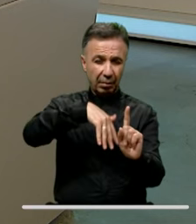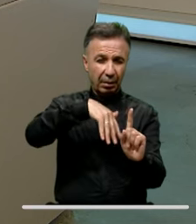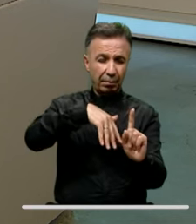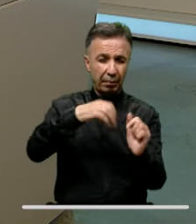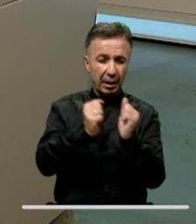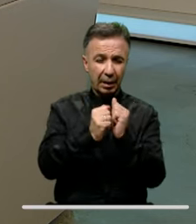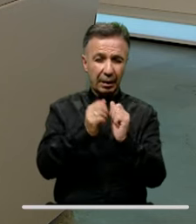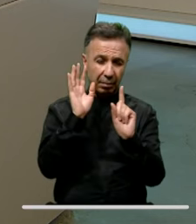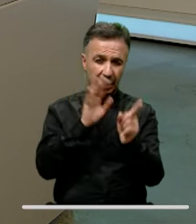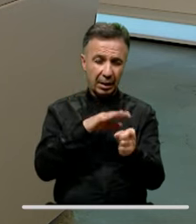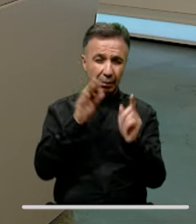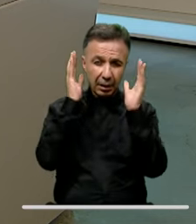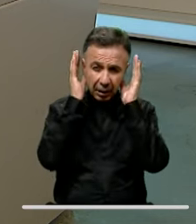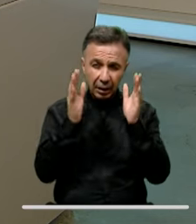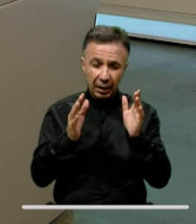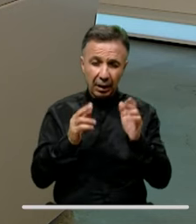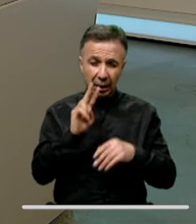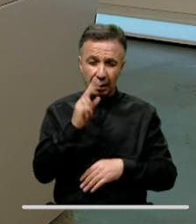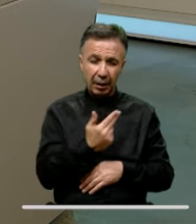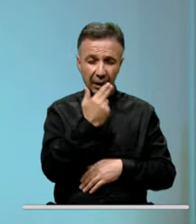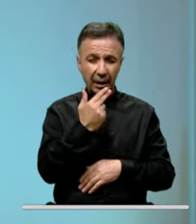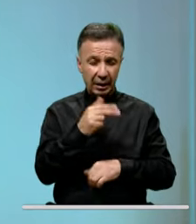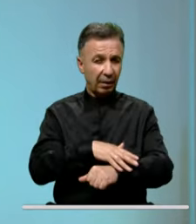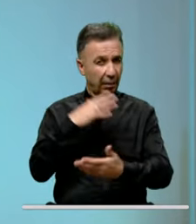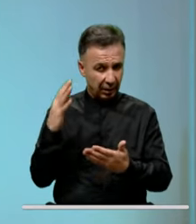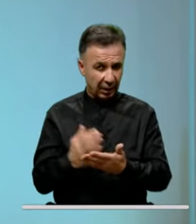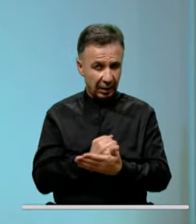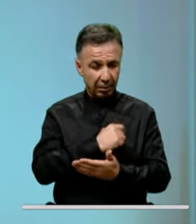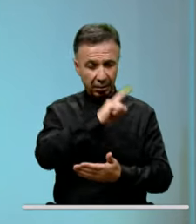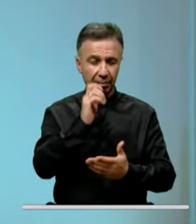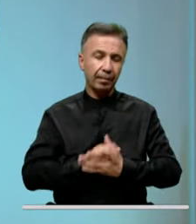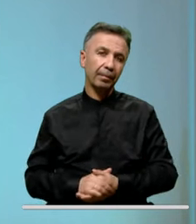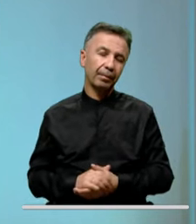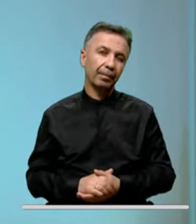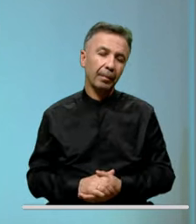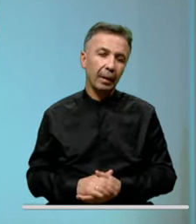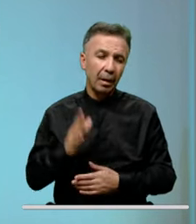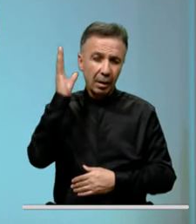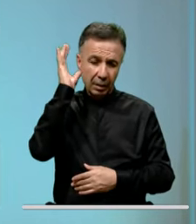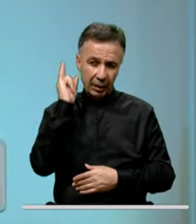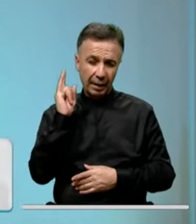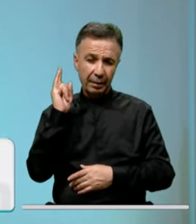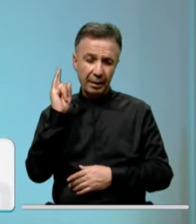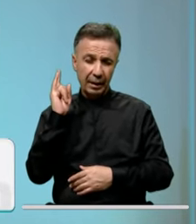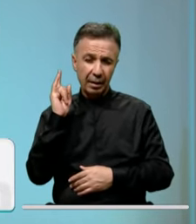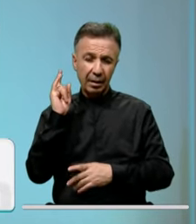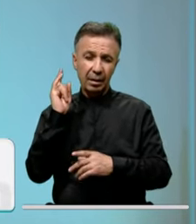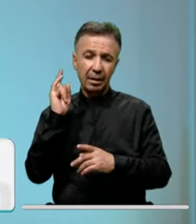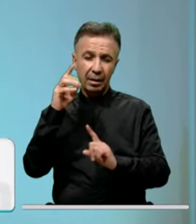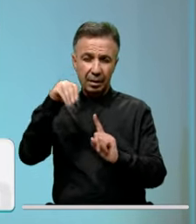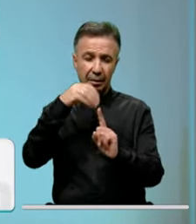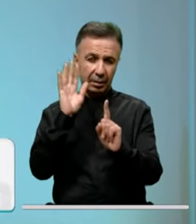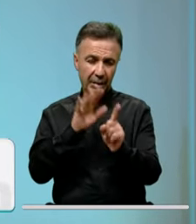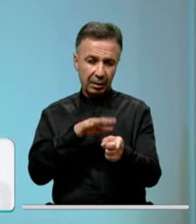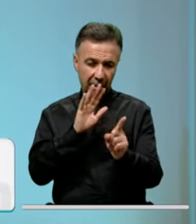mı diyor. Hayır. Camide cemaate katılıp camide bunu yapıyor olmak şüphesiz en mükemmel